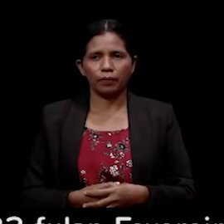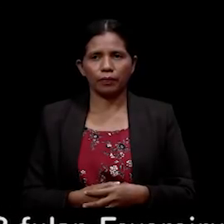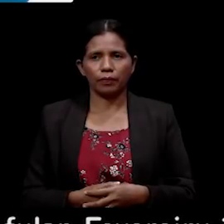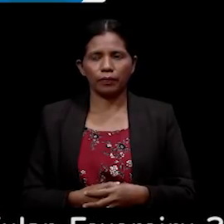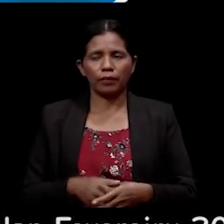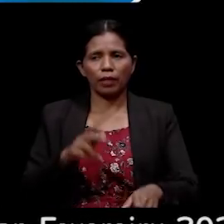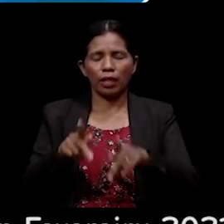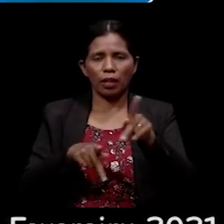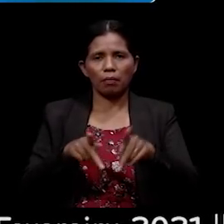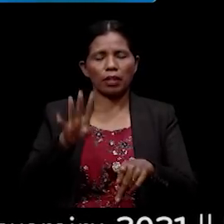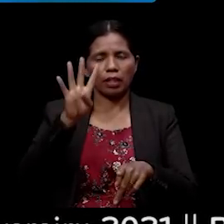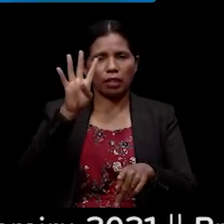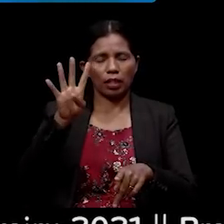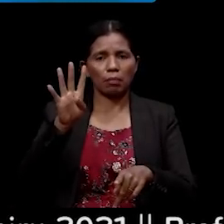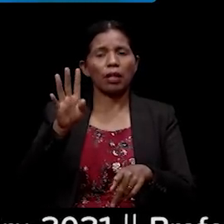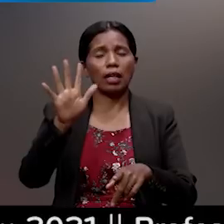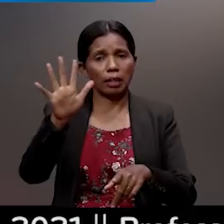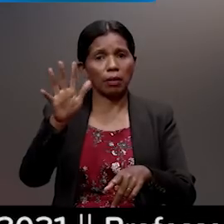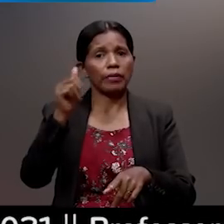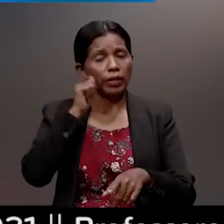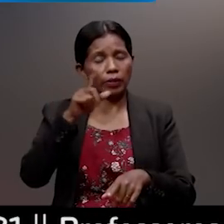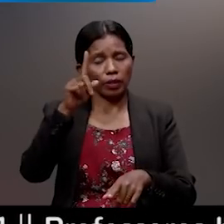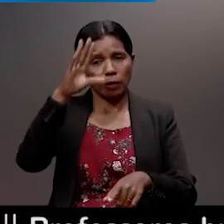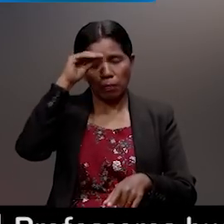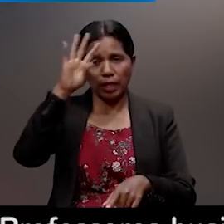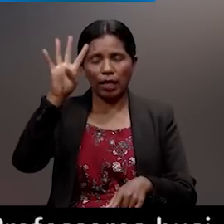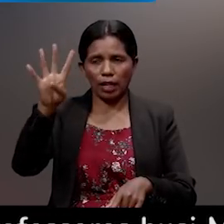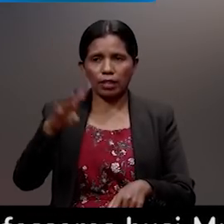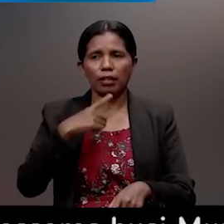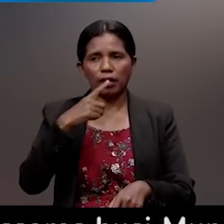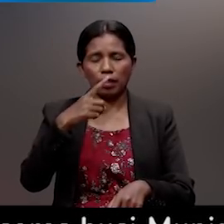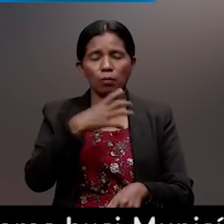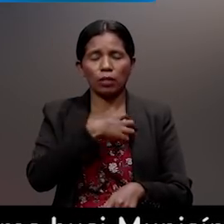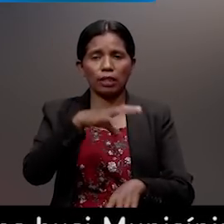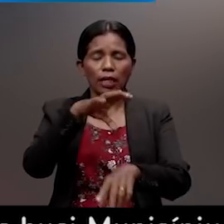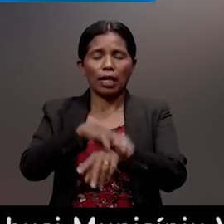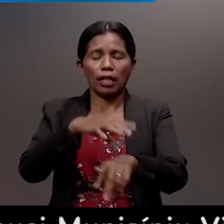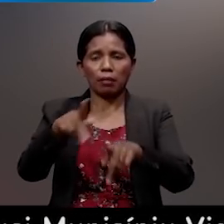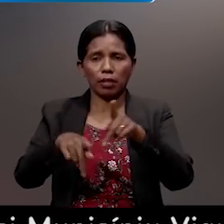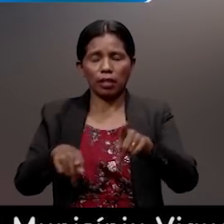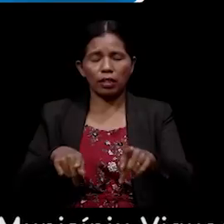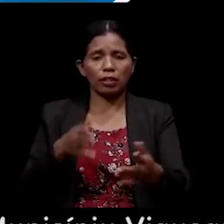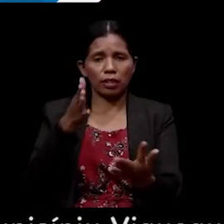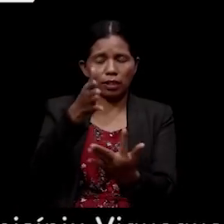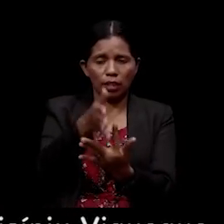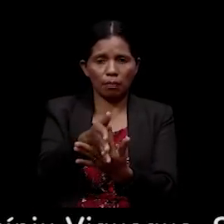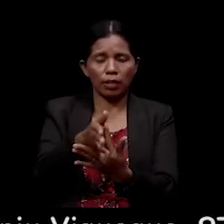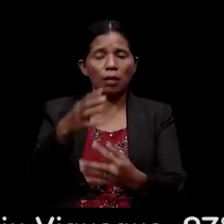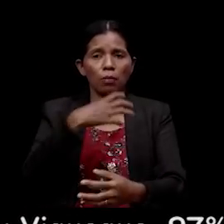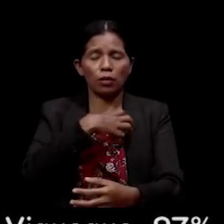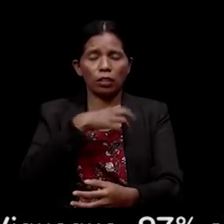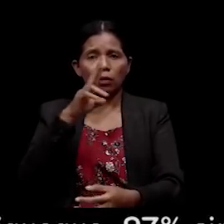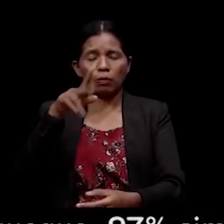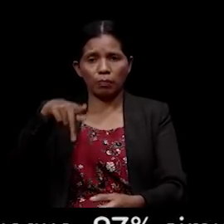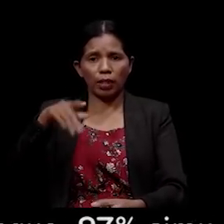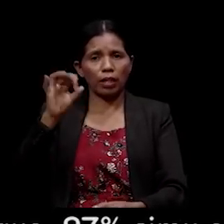Sidadang neng lima ne komposto si feto ida no manehat. UPM kaptura sidadang hirak ne wain hiratama ihe UPM nya embuskada. Ante satu